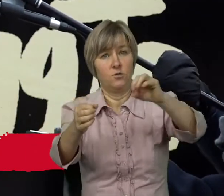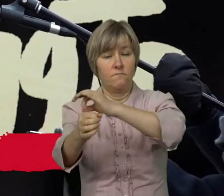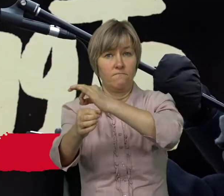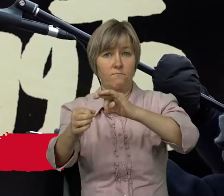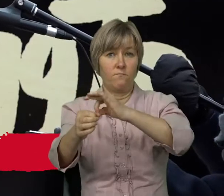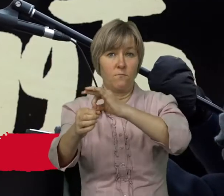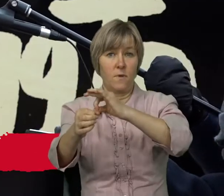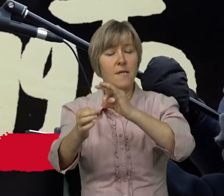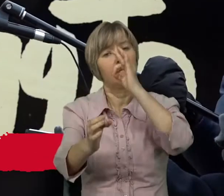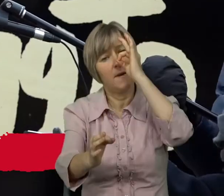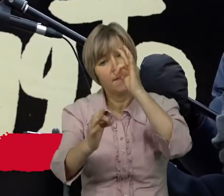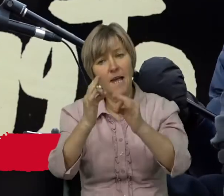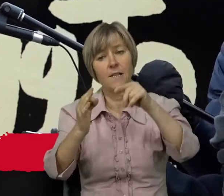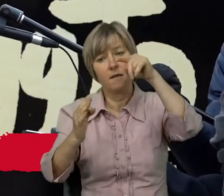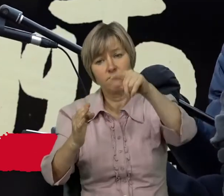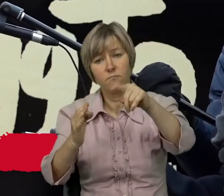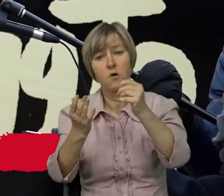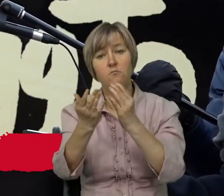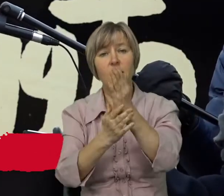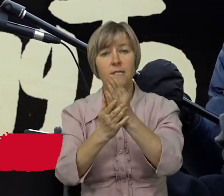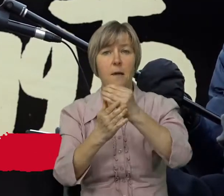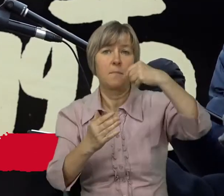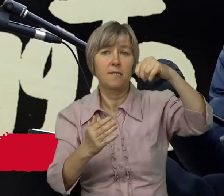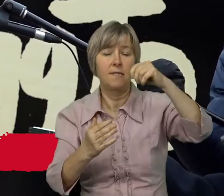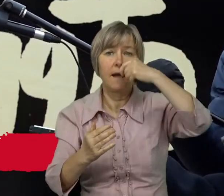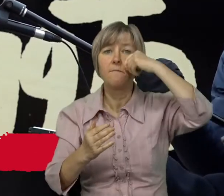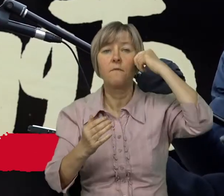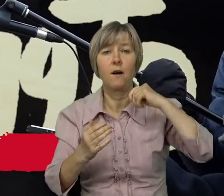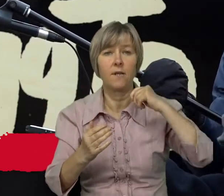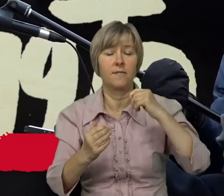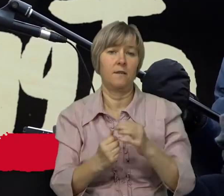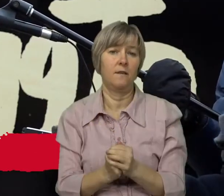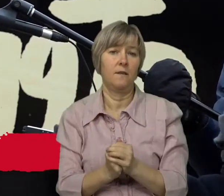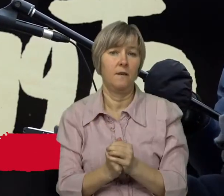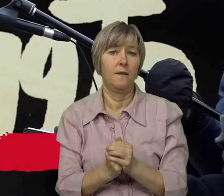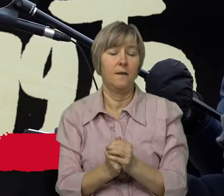utworu specjalnie zamówionego przez Lecha Wałęsę. I został on wówczas